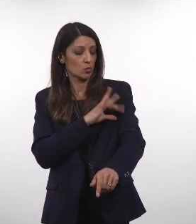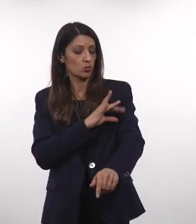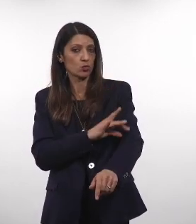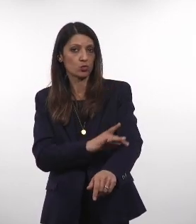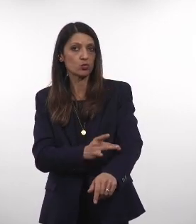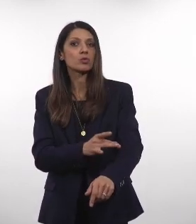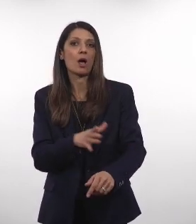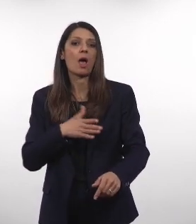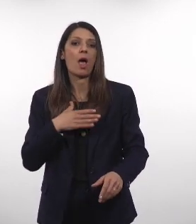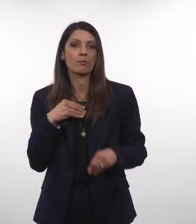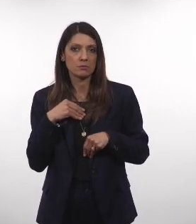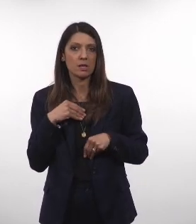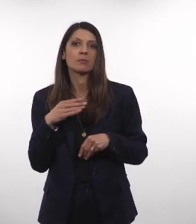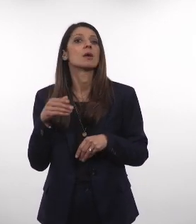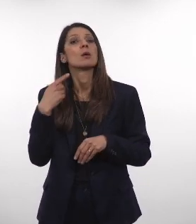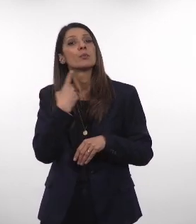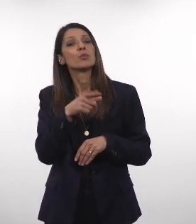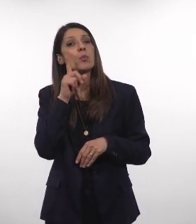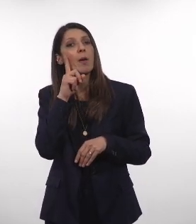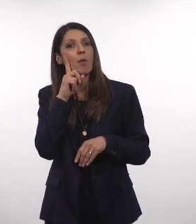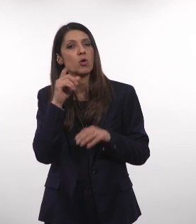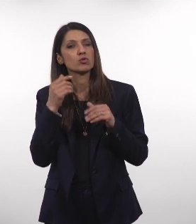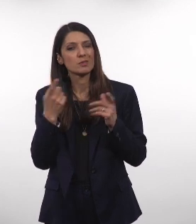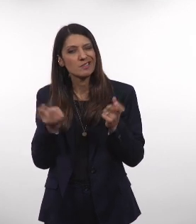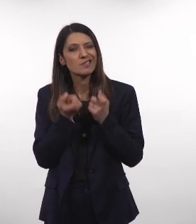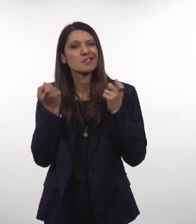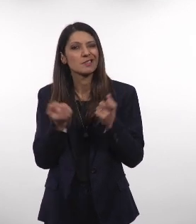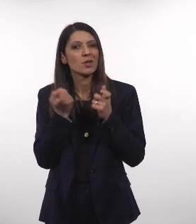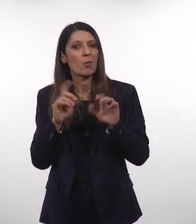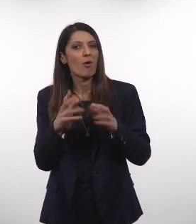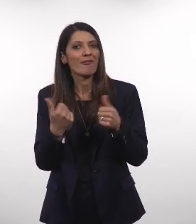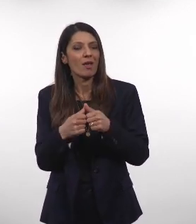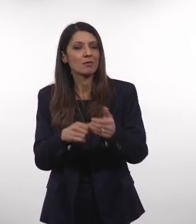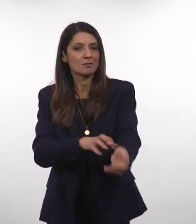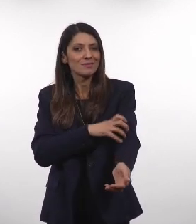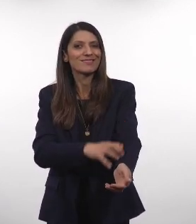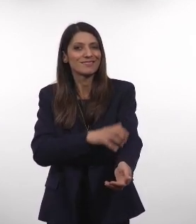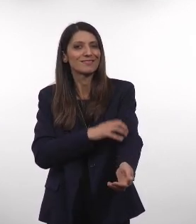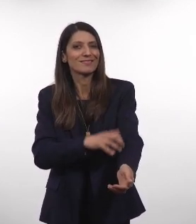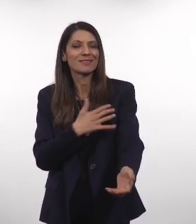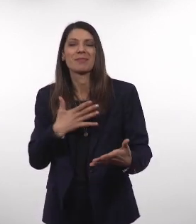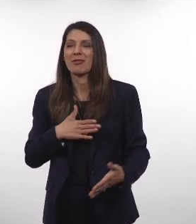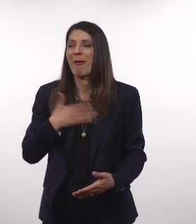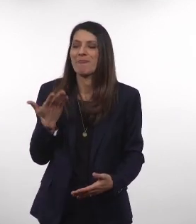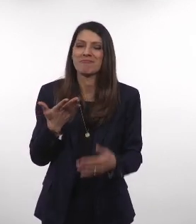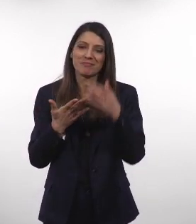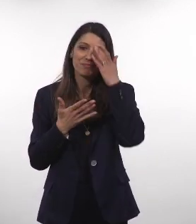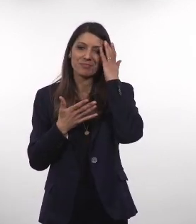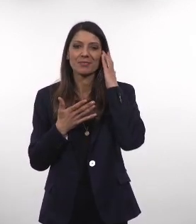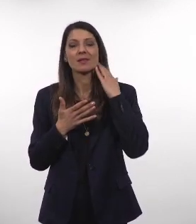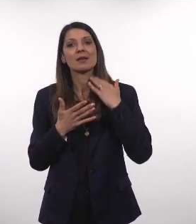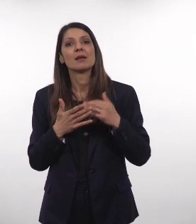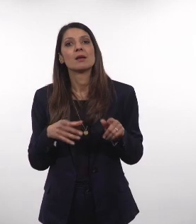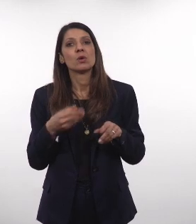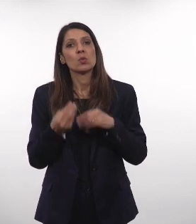beaucoup travaillé sur ce contact physique par le biais de chatouilles. Maintenant, il adore ça d'ailleurs. Actuellement, on travaille